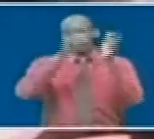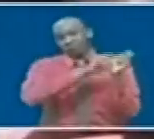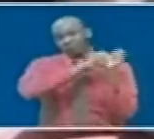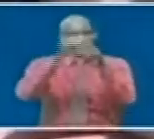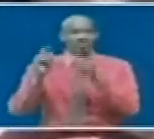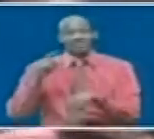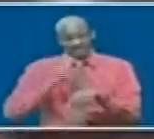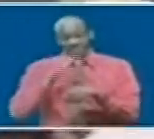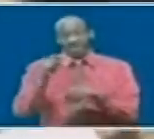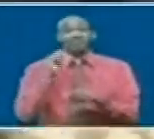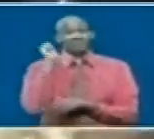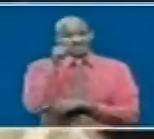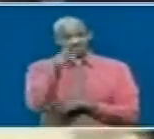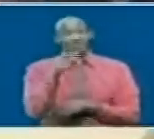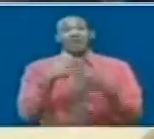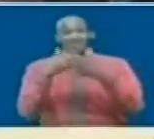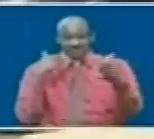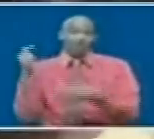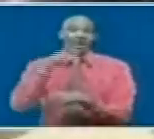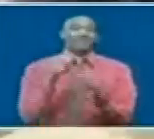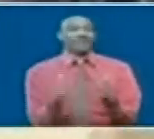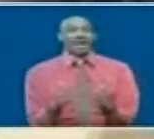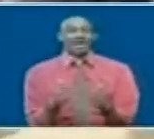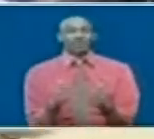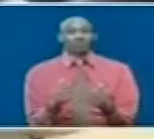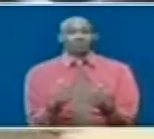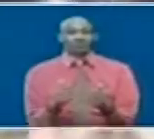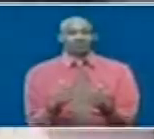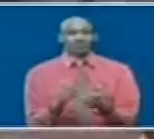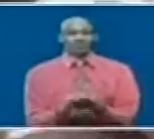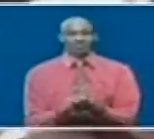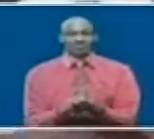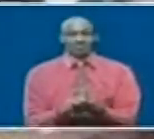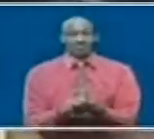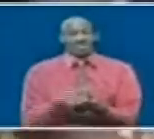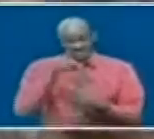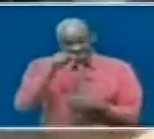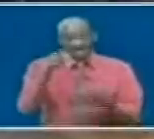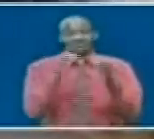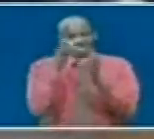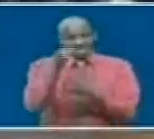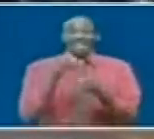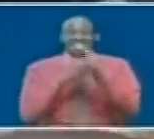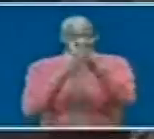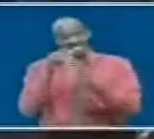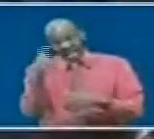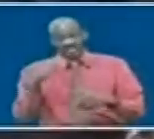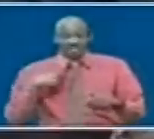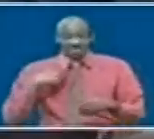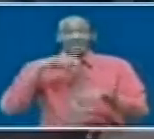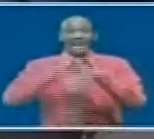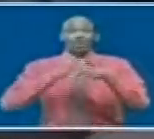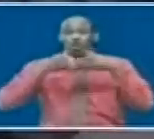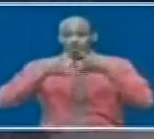ya jukwaa ambalo rais alikuwa amepania kwa hutubia. Kwenye hafla hiyo, viongozi kadhaa hawakupewa fursa ya